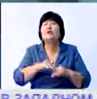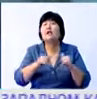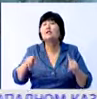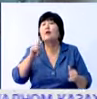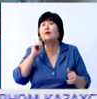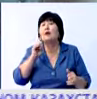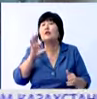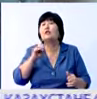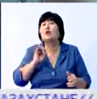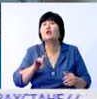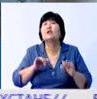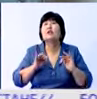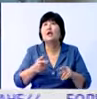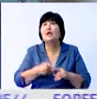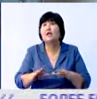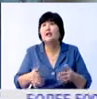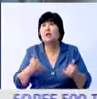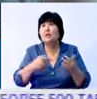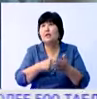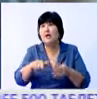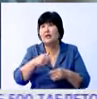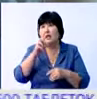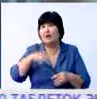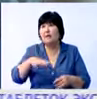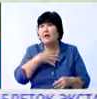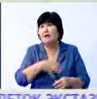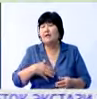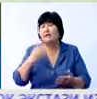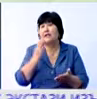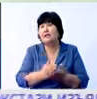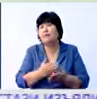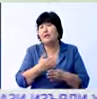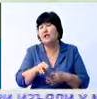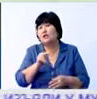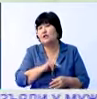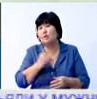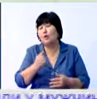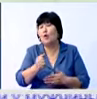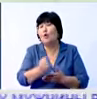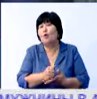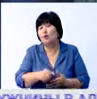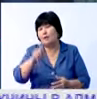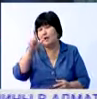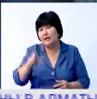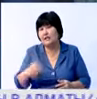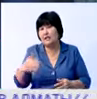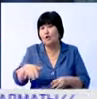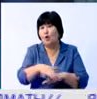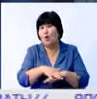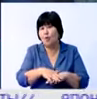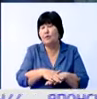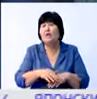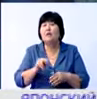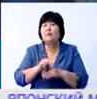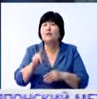молодежного волонтерского движения это подчеркнуты главы государства важная составляющая часть работы по укреплению гражданского общества воспитание